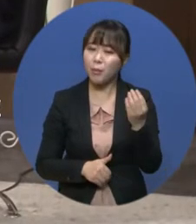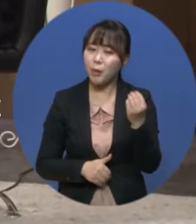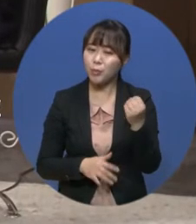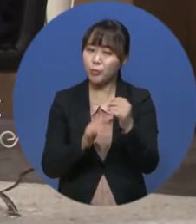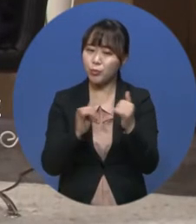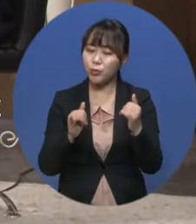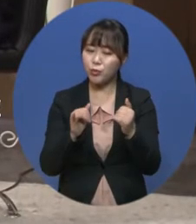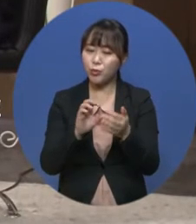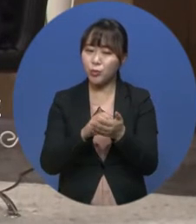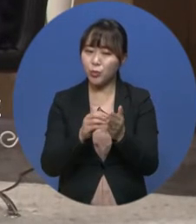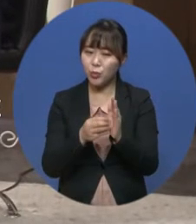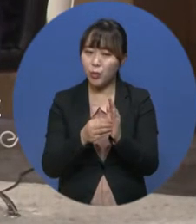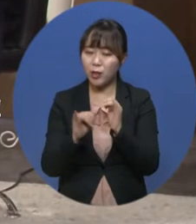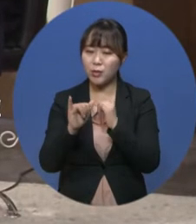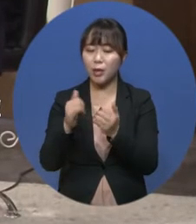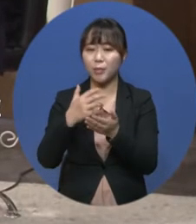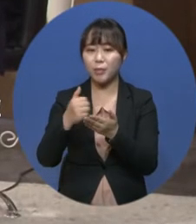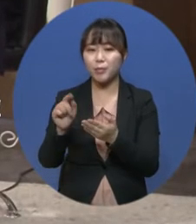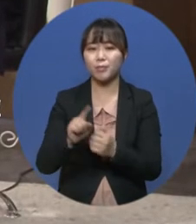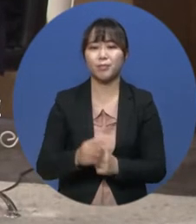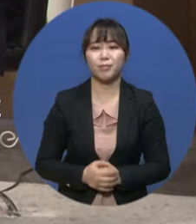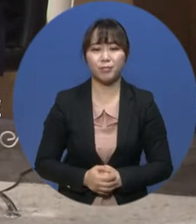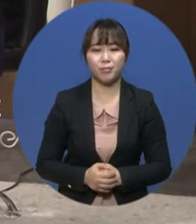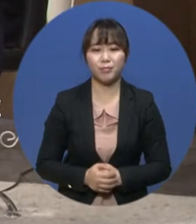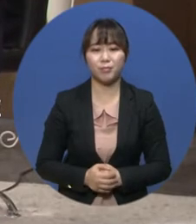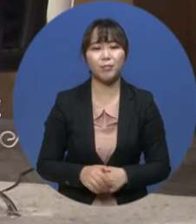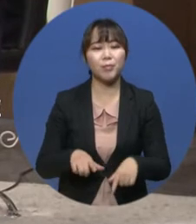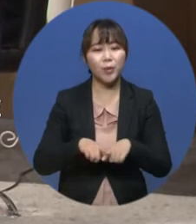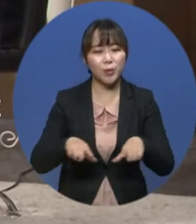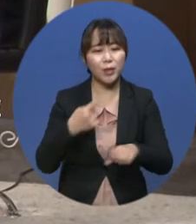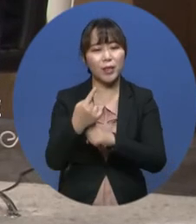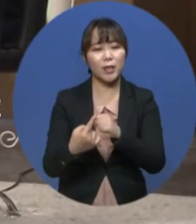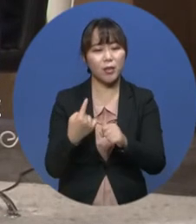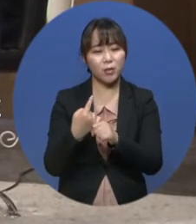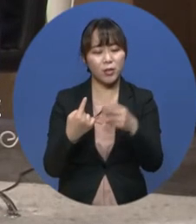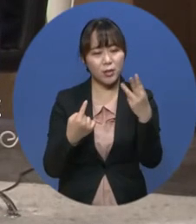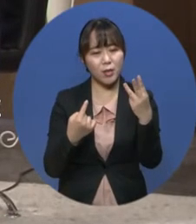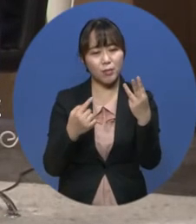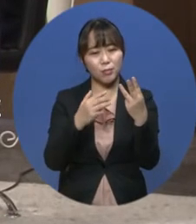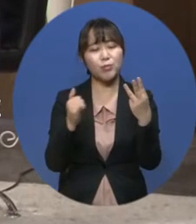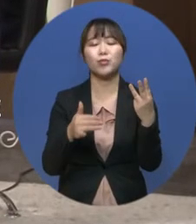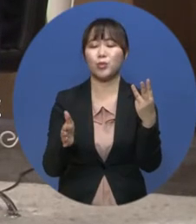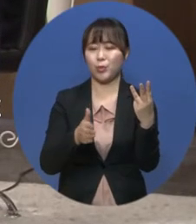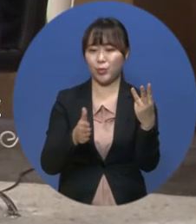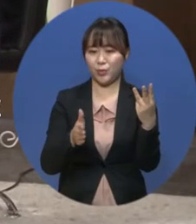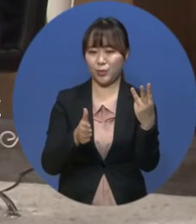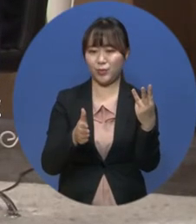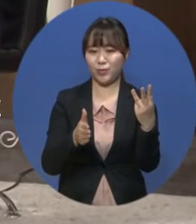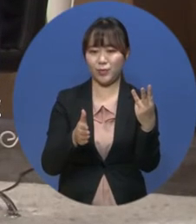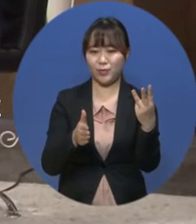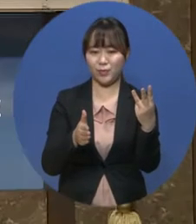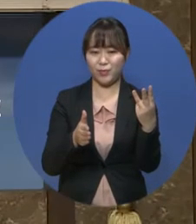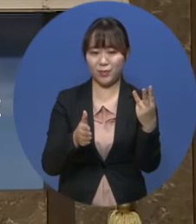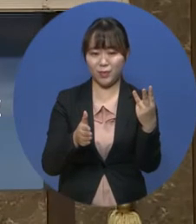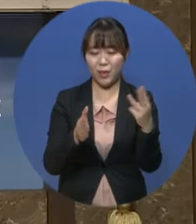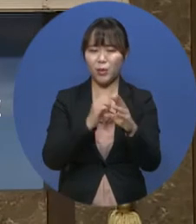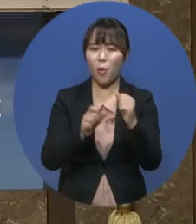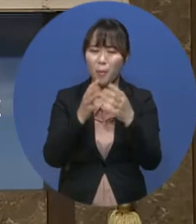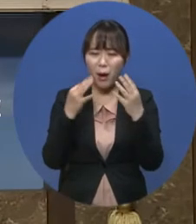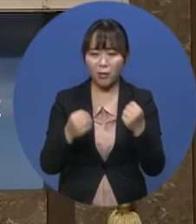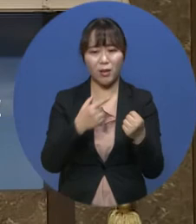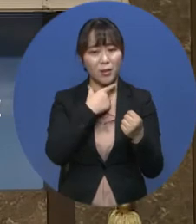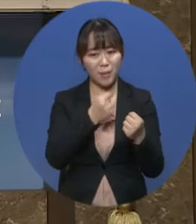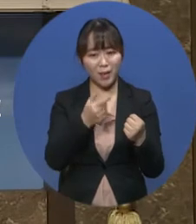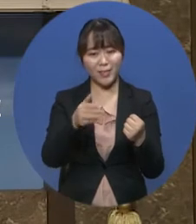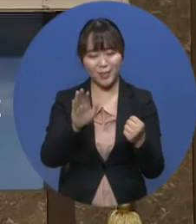정도가 시 상 수상을 아서 대개 일 년에 한 3분정도 어 더 많이 했으면